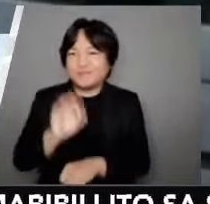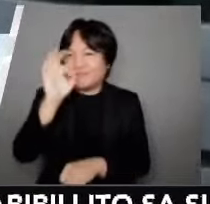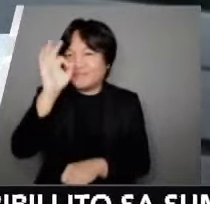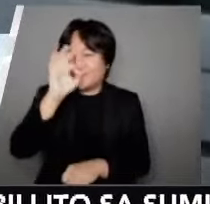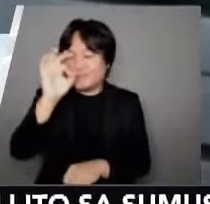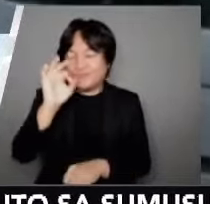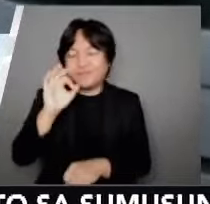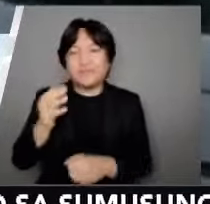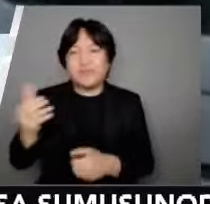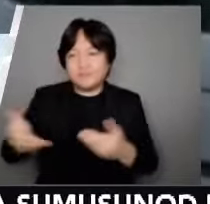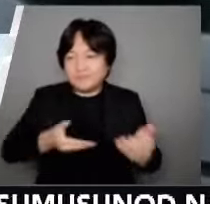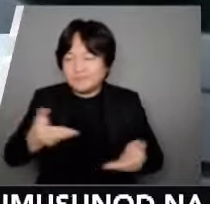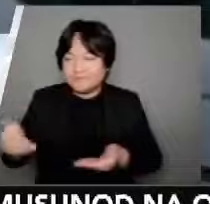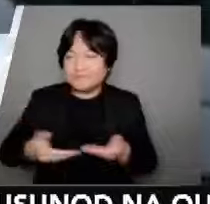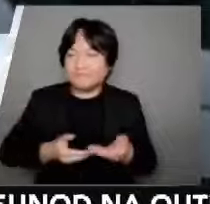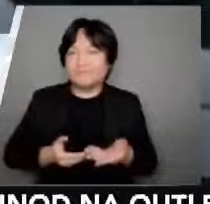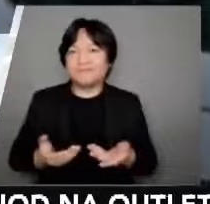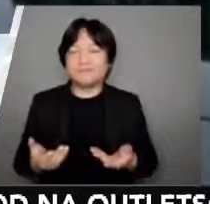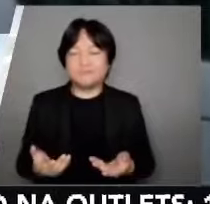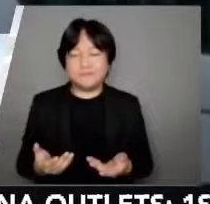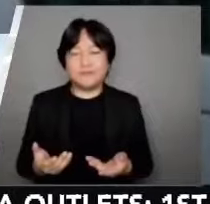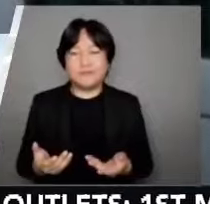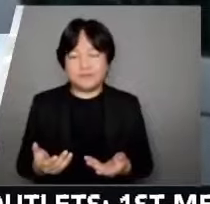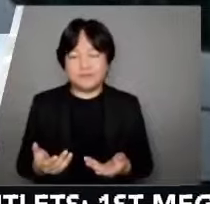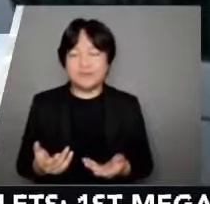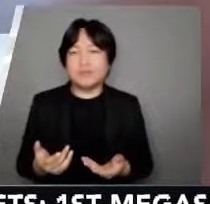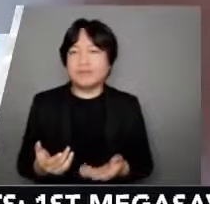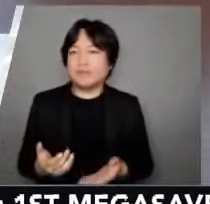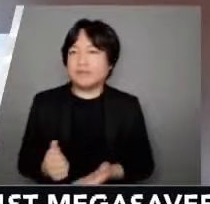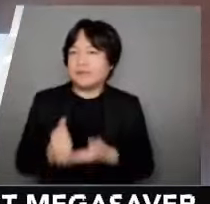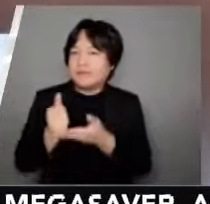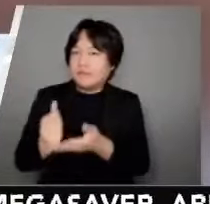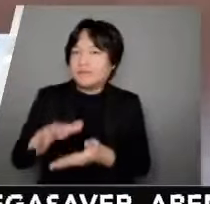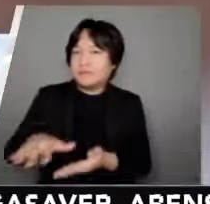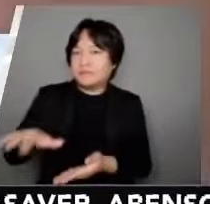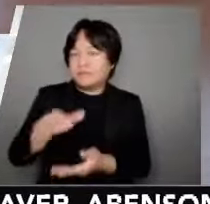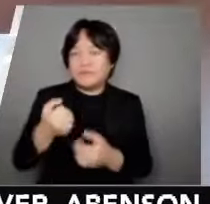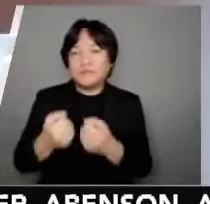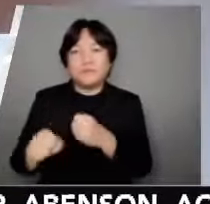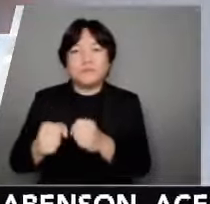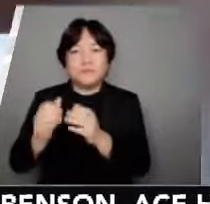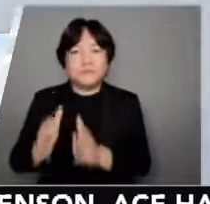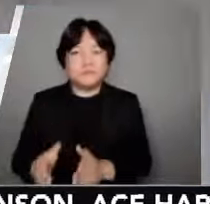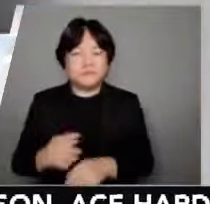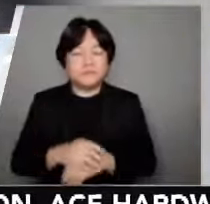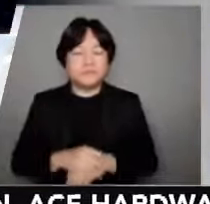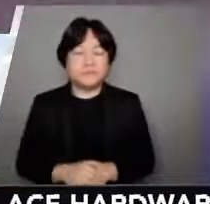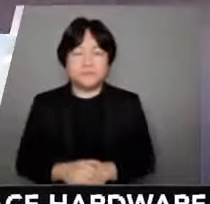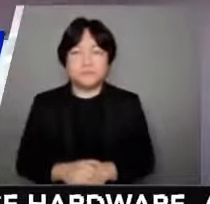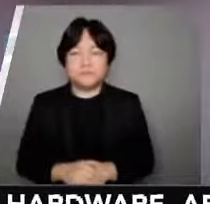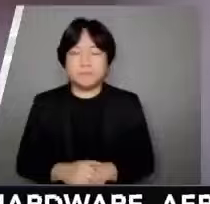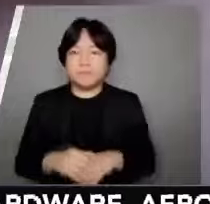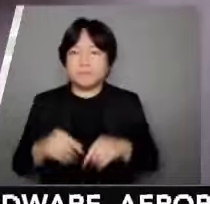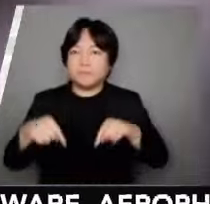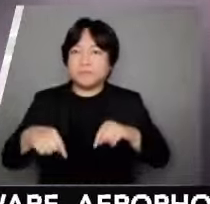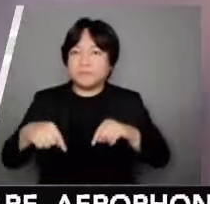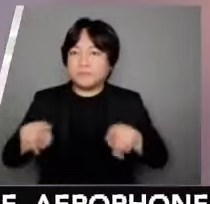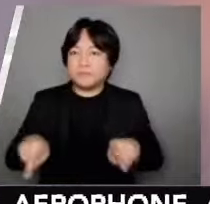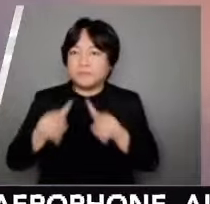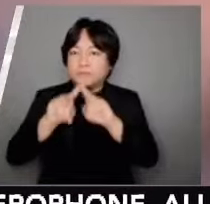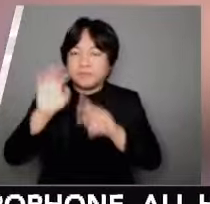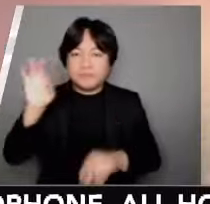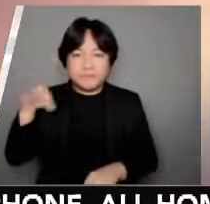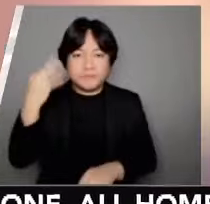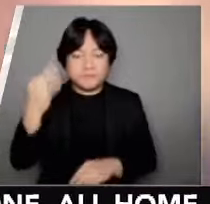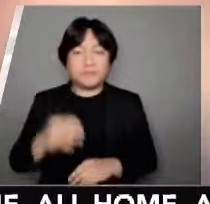at maipadama ito sa mga atleta ng Pilipinas. Mula rito sa Paris, France at bilang bahagi ng